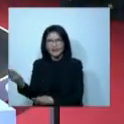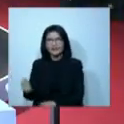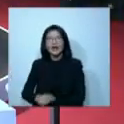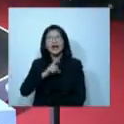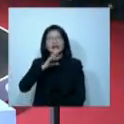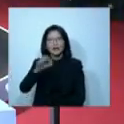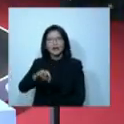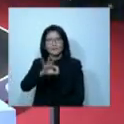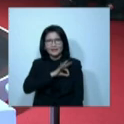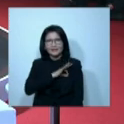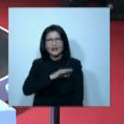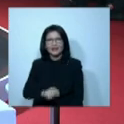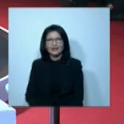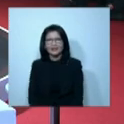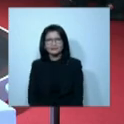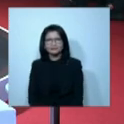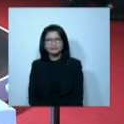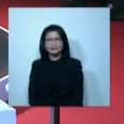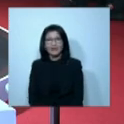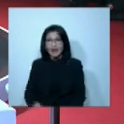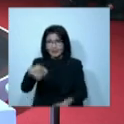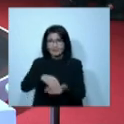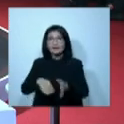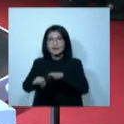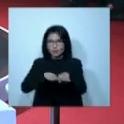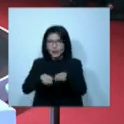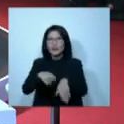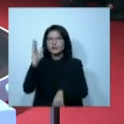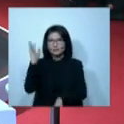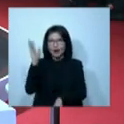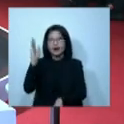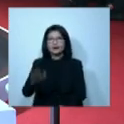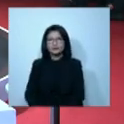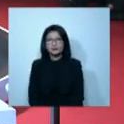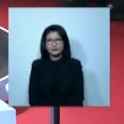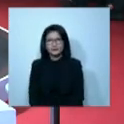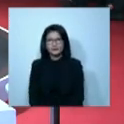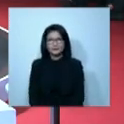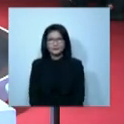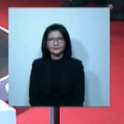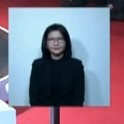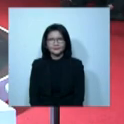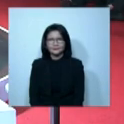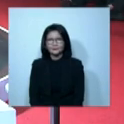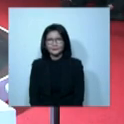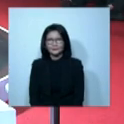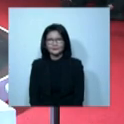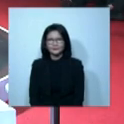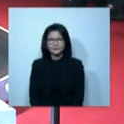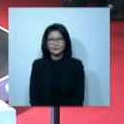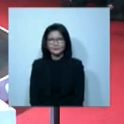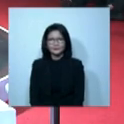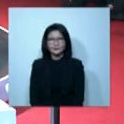usul sebenarnya debat selanjutnya itu tidak terlampau memainkan isu yang cukup banyak Mbak cukup satu ataupun dua isu tapi dibahas secara